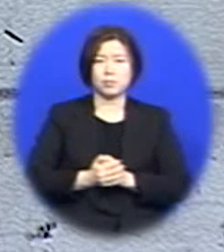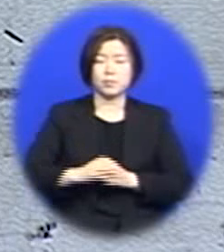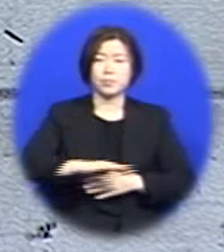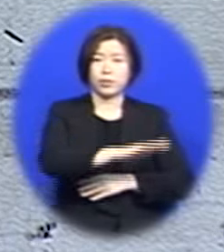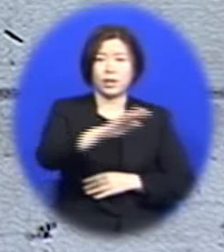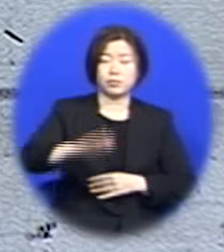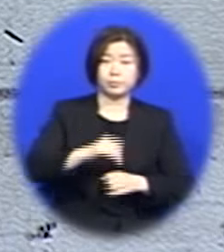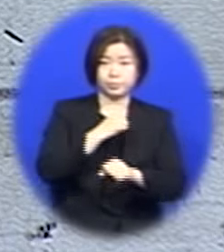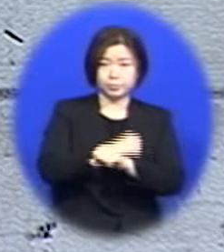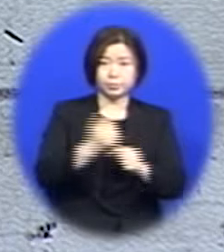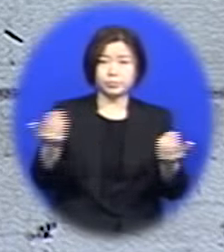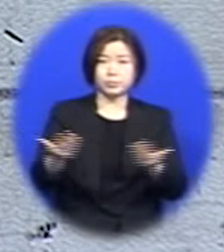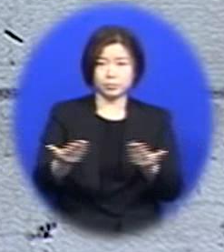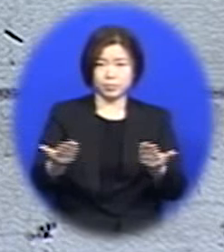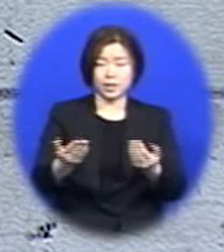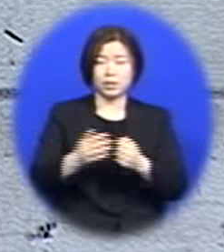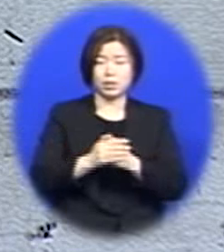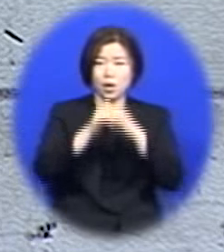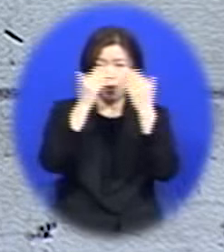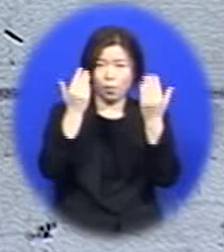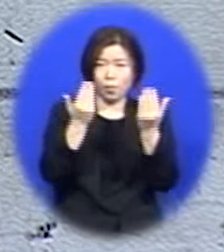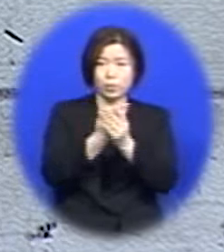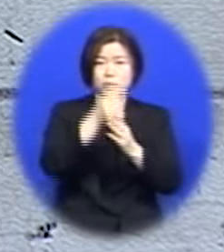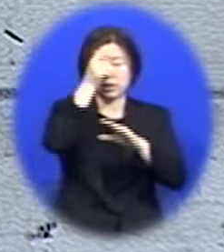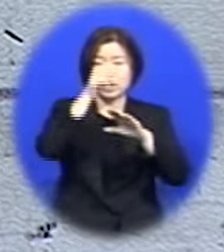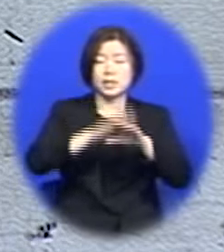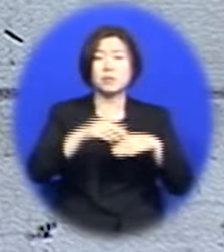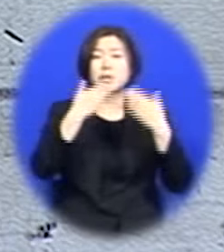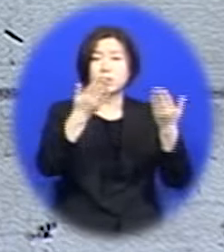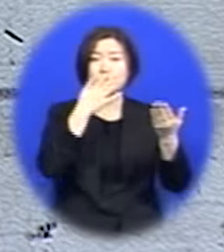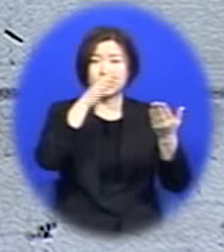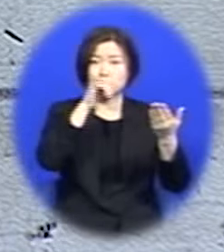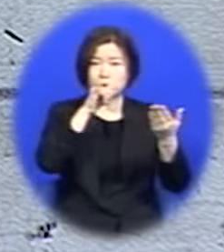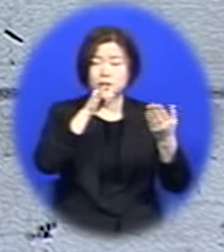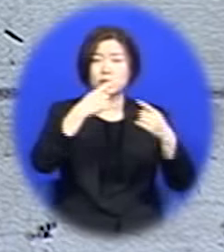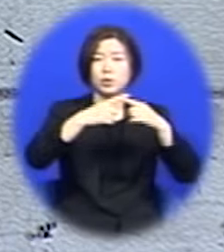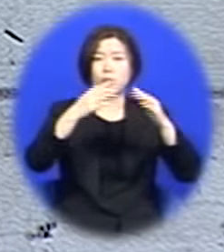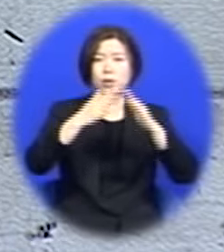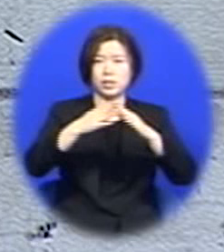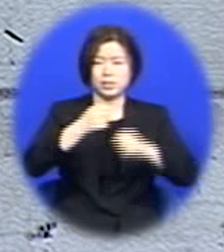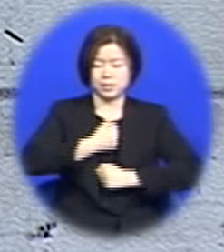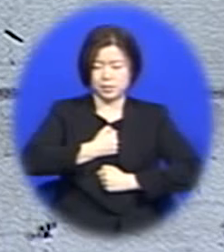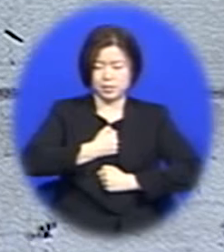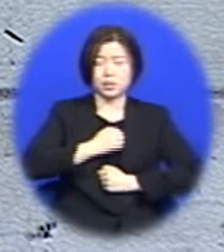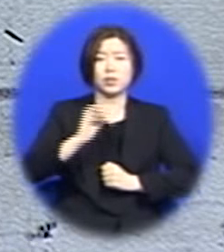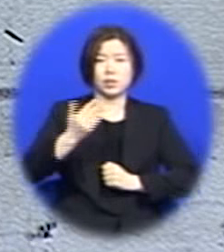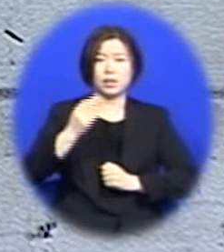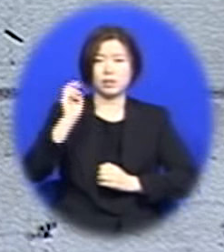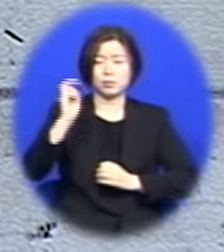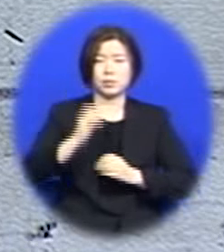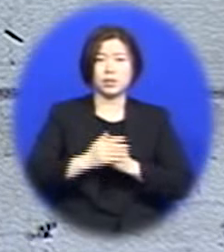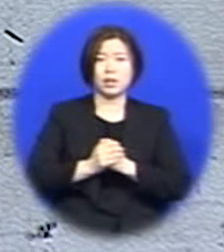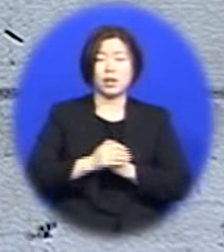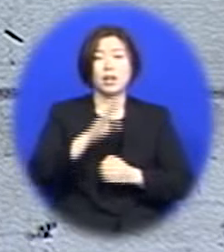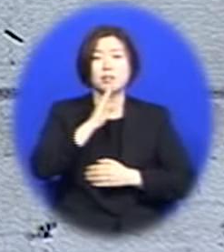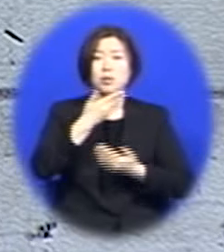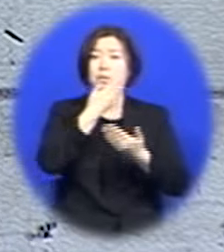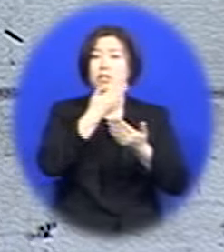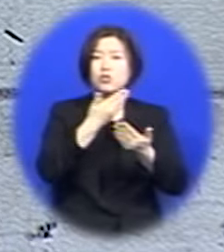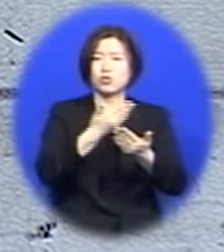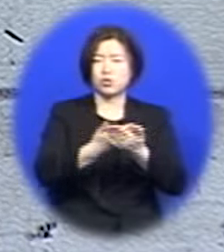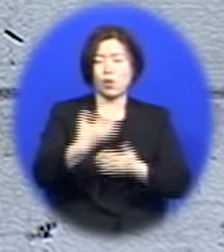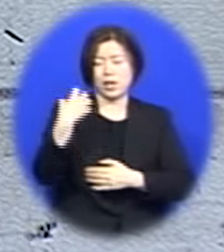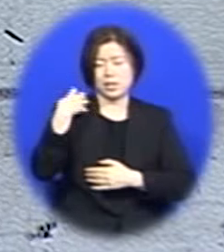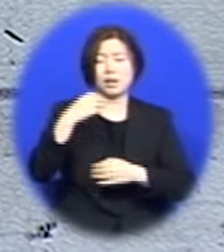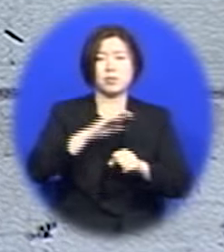우리가 할 일은 온전한 예배를 드릴 수 있는 교회를 지켜내는 겁니다. 정말 중요한